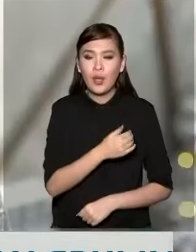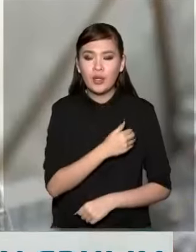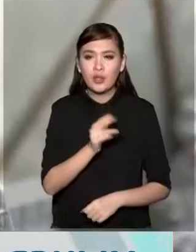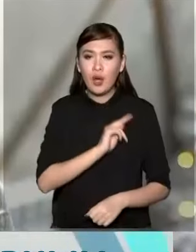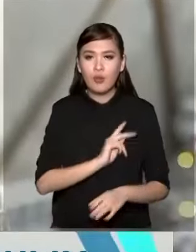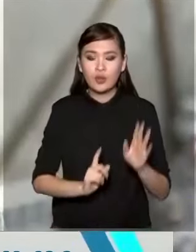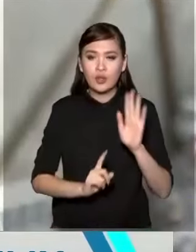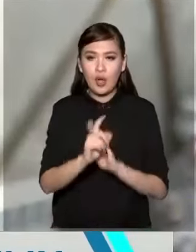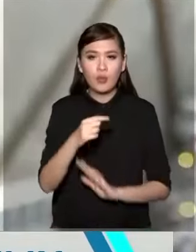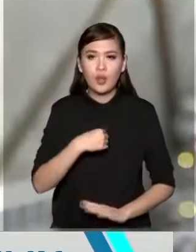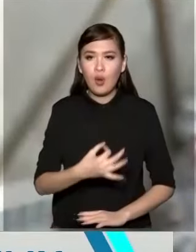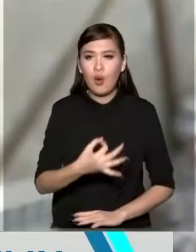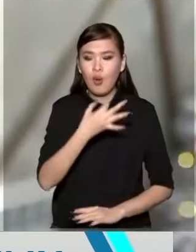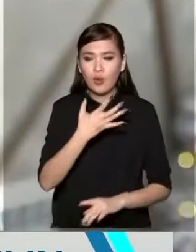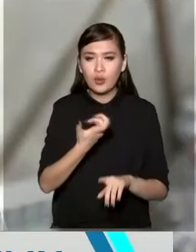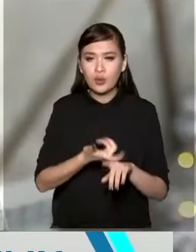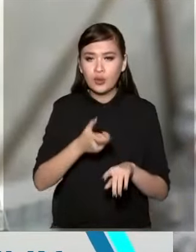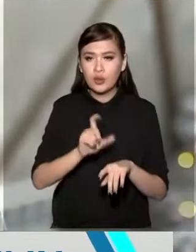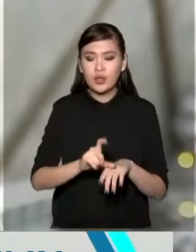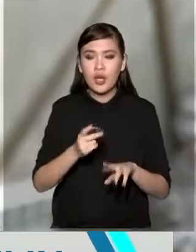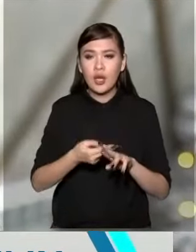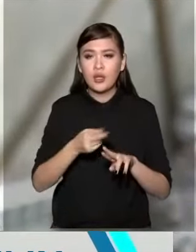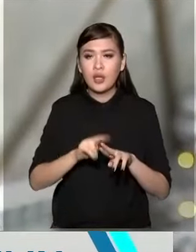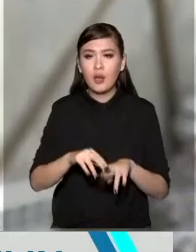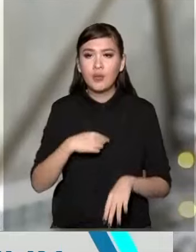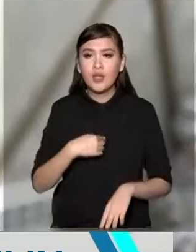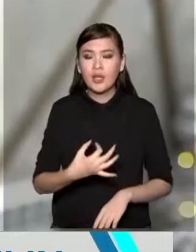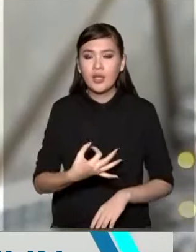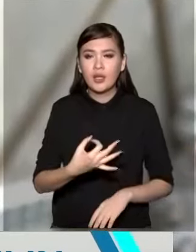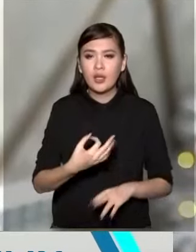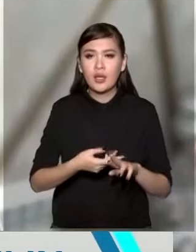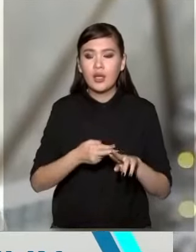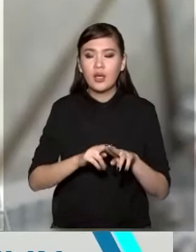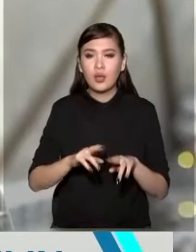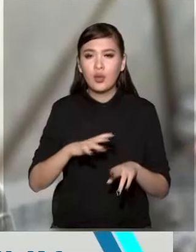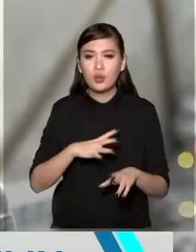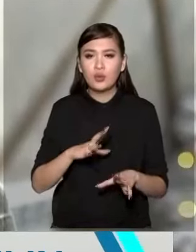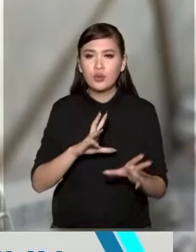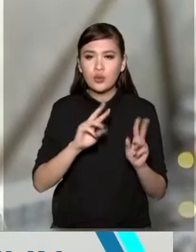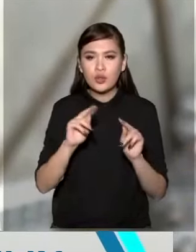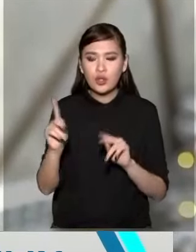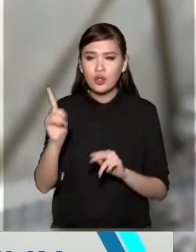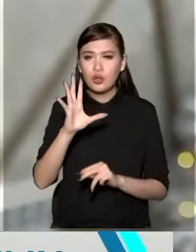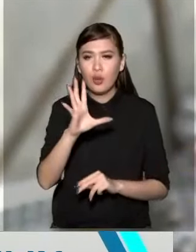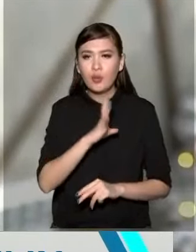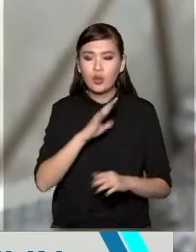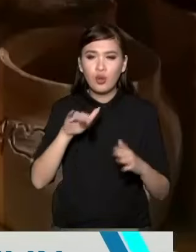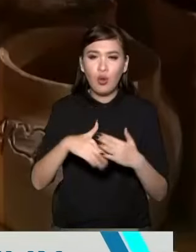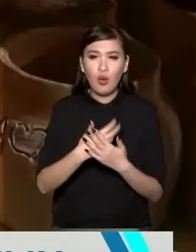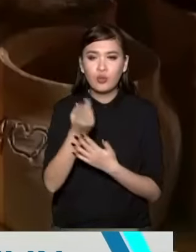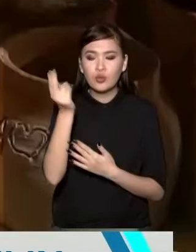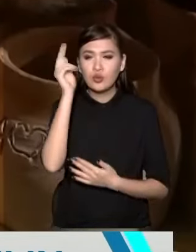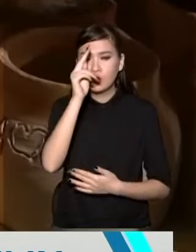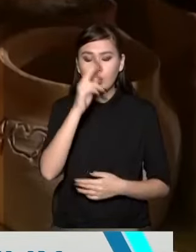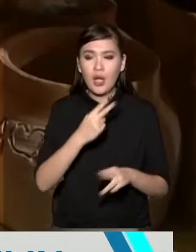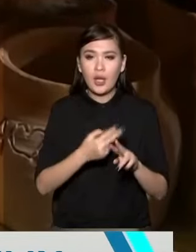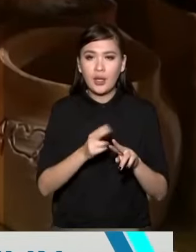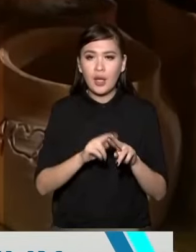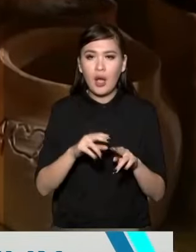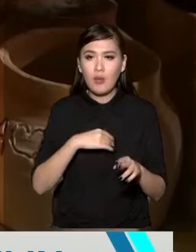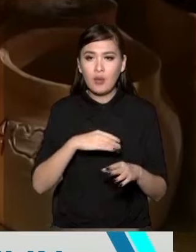мне очень нравится. Это прям то, что мне приносит удовольствие. Каждый раз учишься чему-то новому. Вся посуда